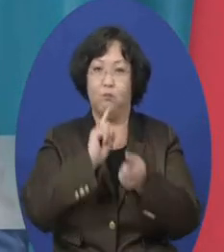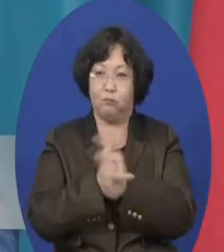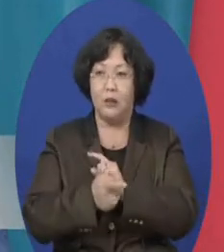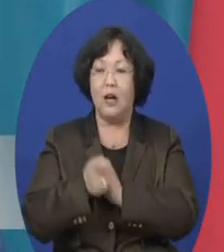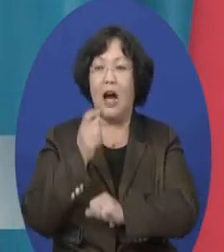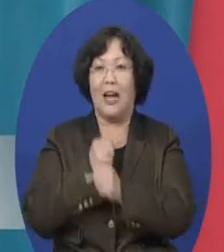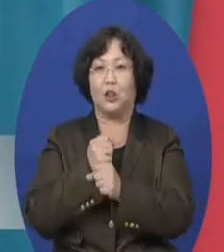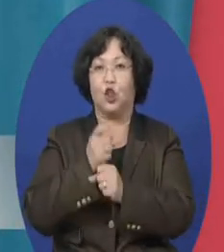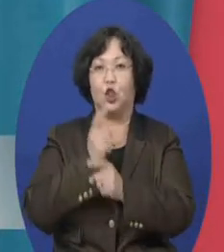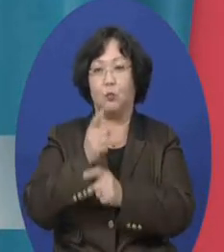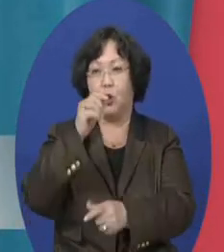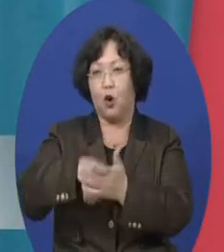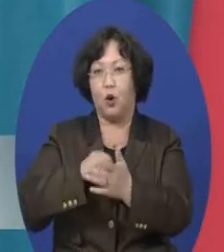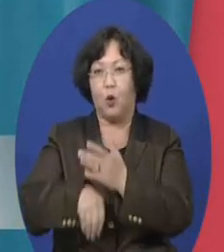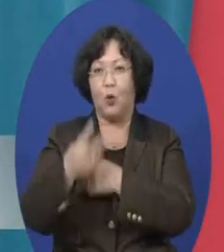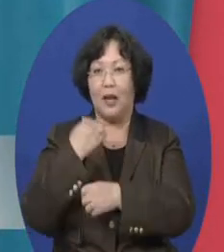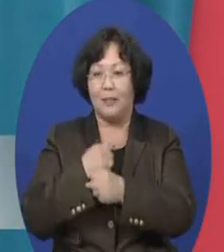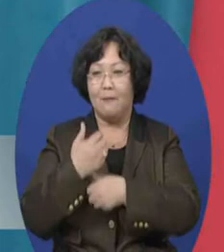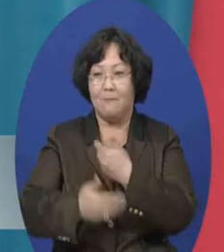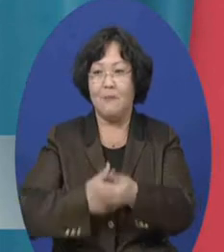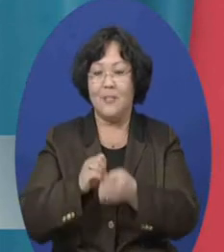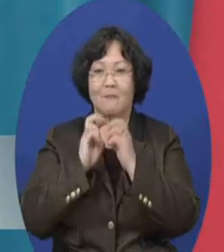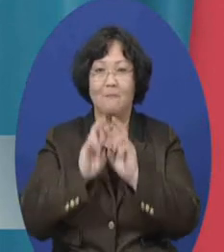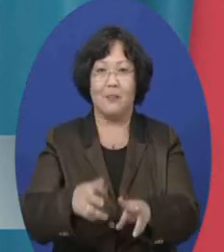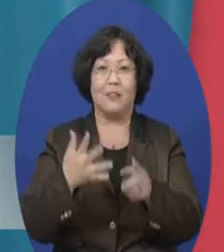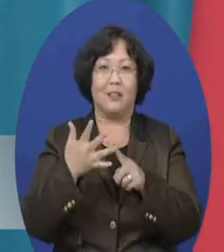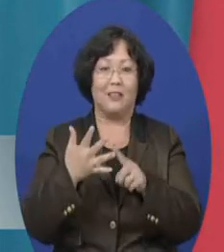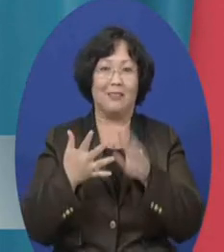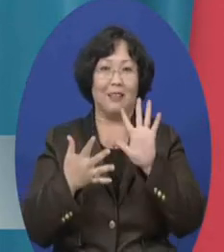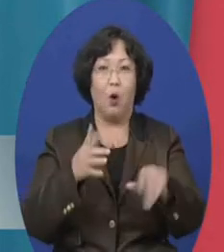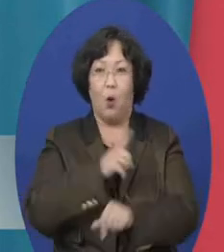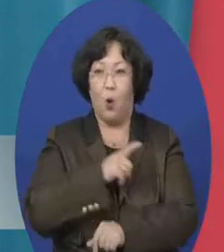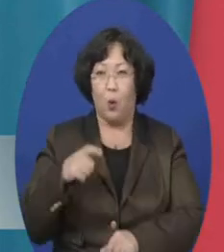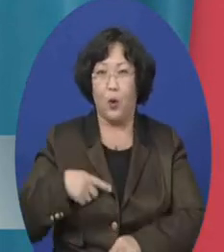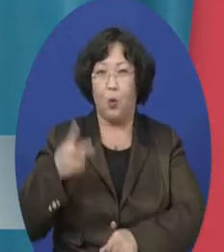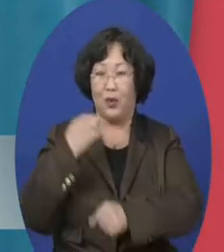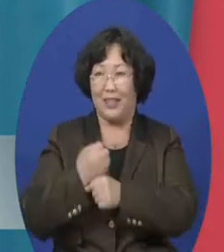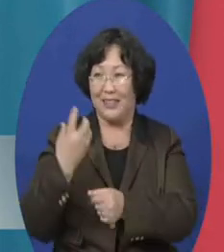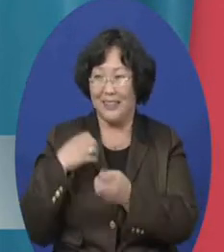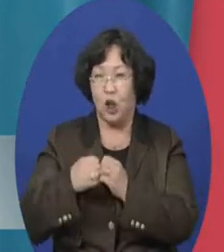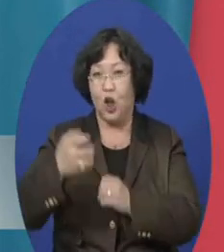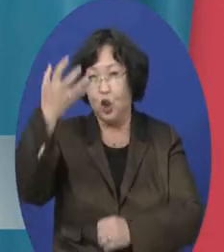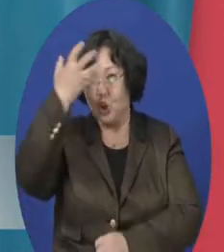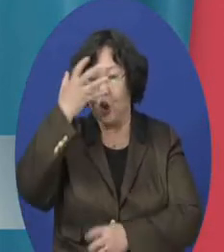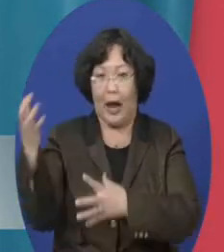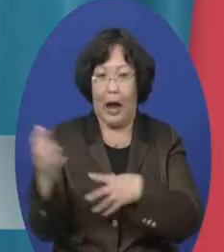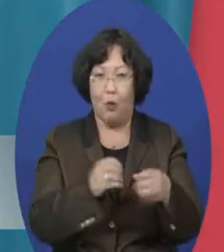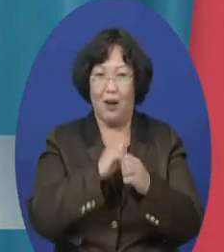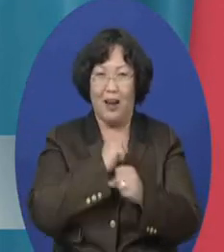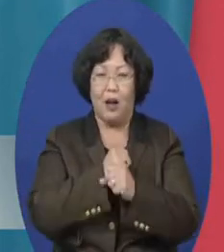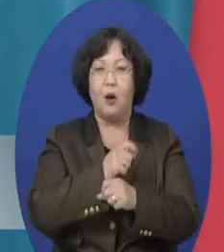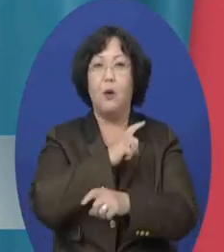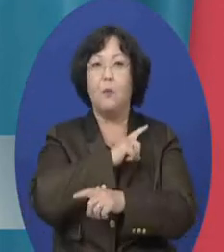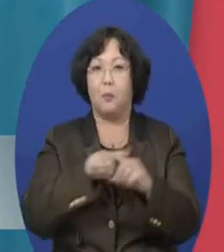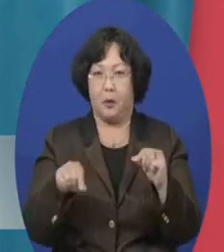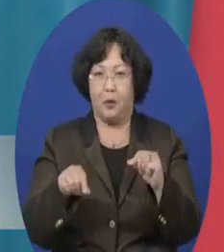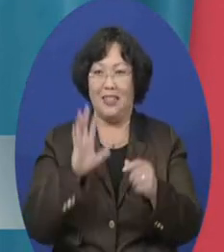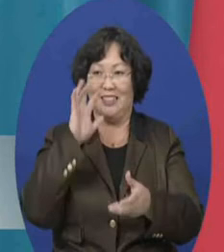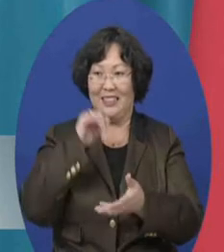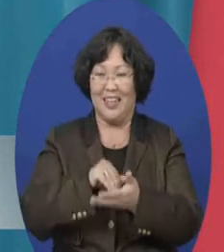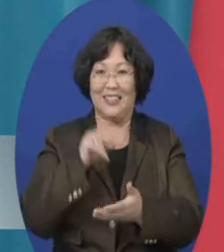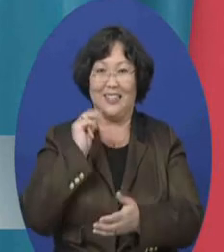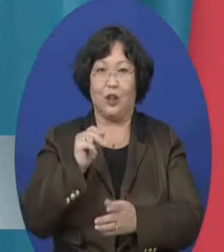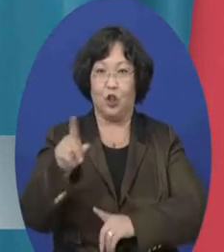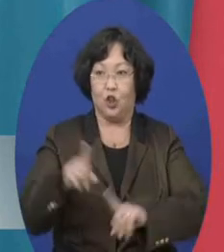үргэлжлүүлнэ. Тавд хувийн өвчлөл гүйцэтгэх боломжтой чиг үүргийг төр хэрэгжүүлдэг байдлаас татгалзаж стандарт чанар